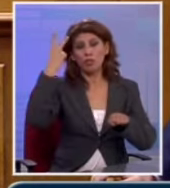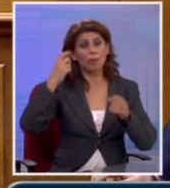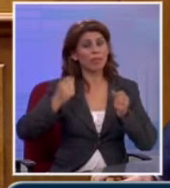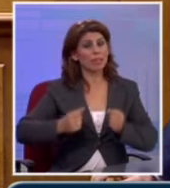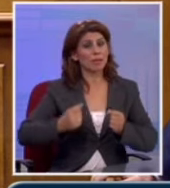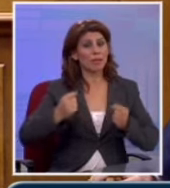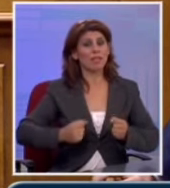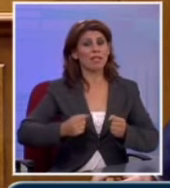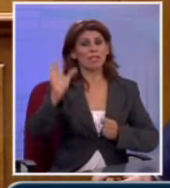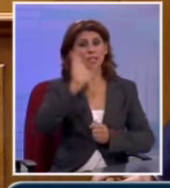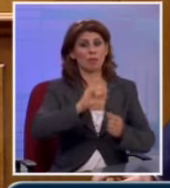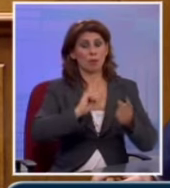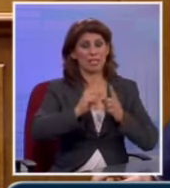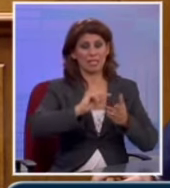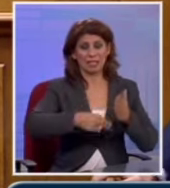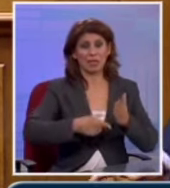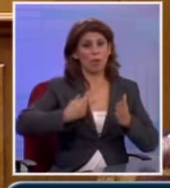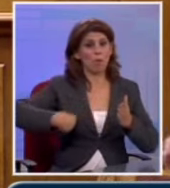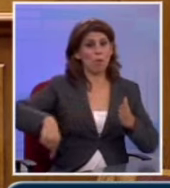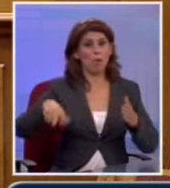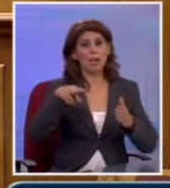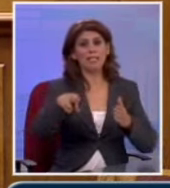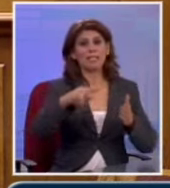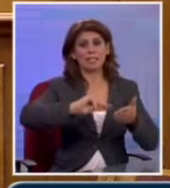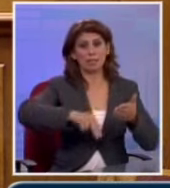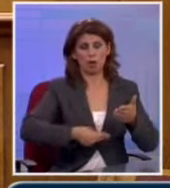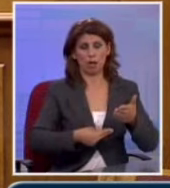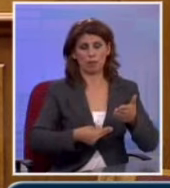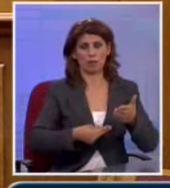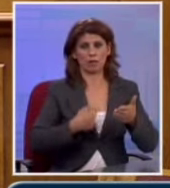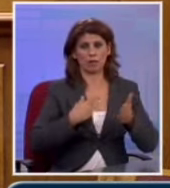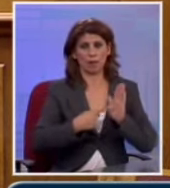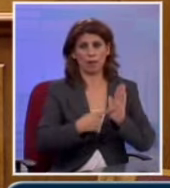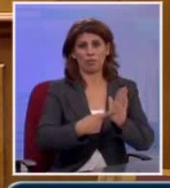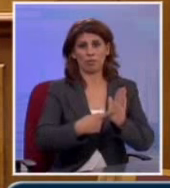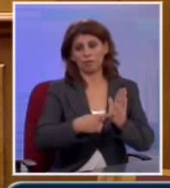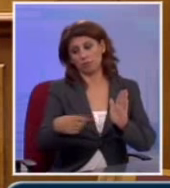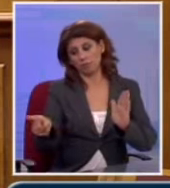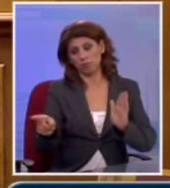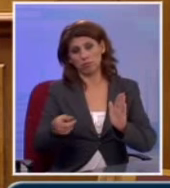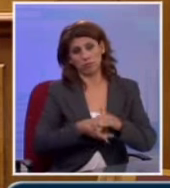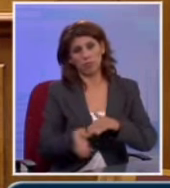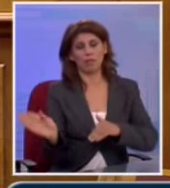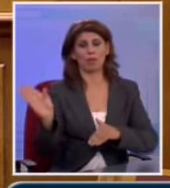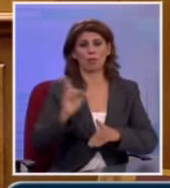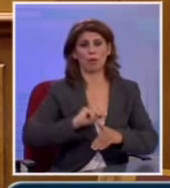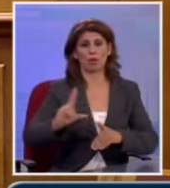με βάση τις ευρωπαϊκές συνθήκες που όλοι συνυπογράψαμε, να μας δείξει την πόρτα της εξόδου από το κοινό μας